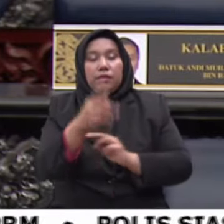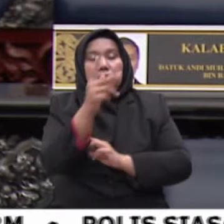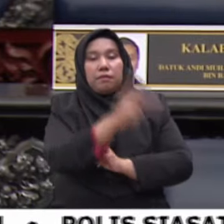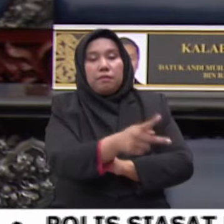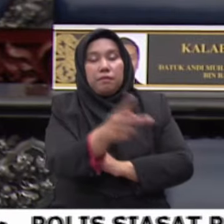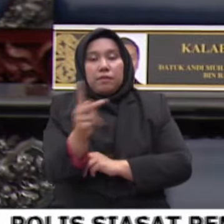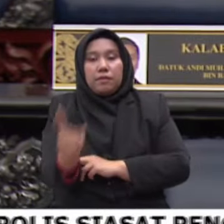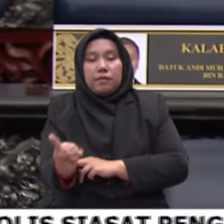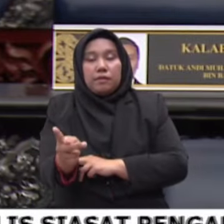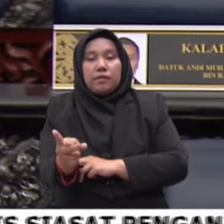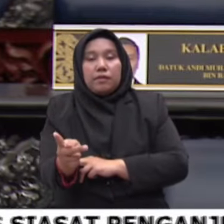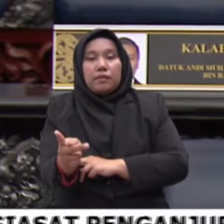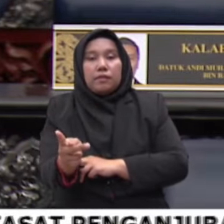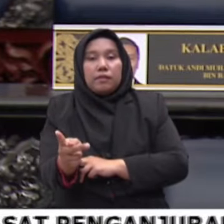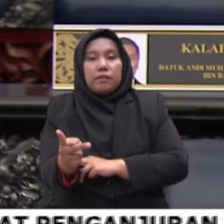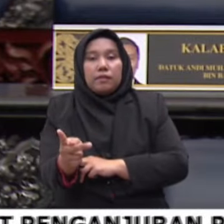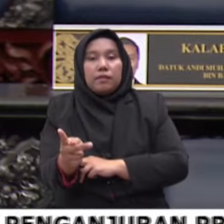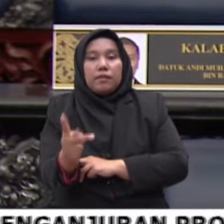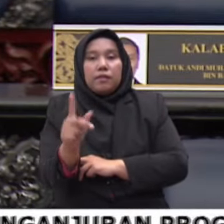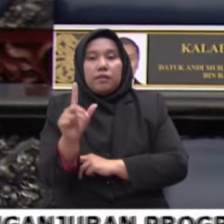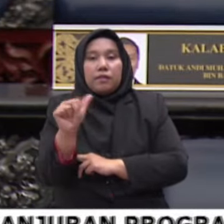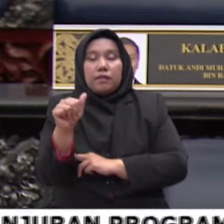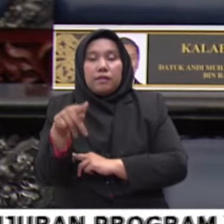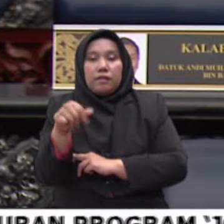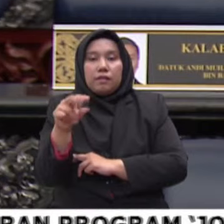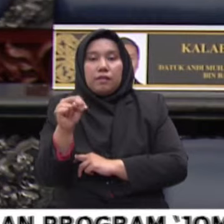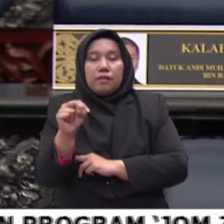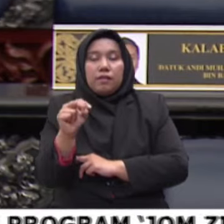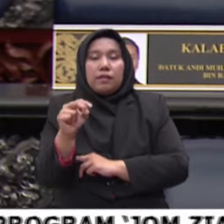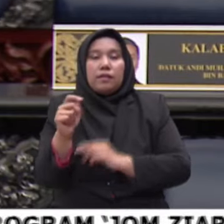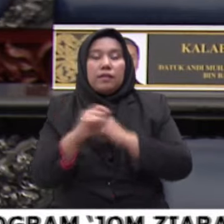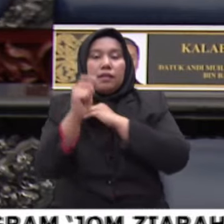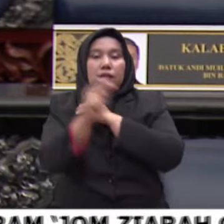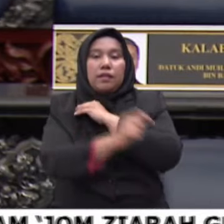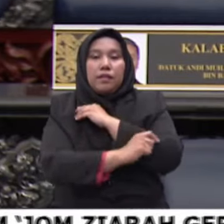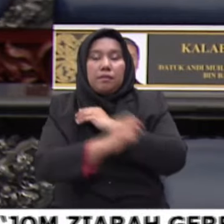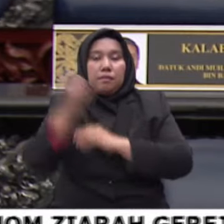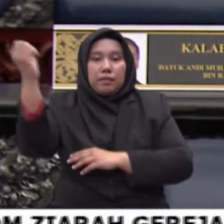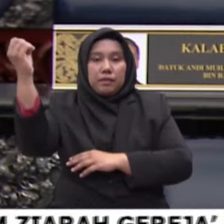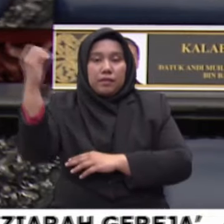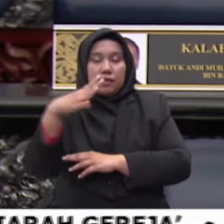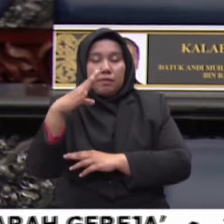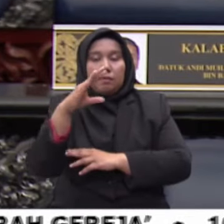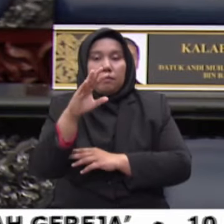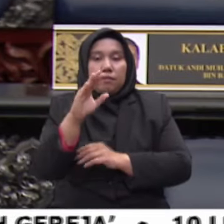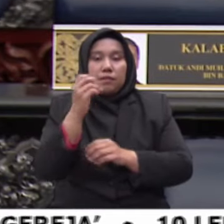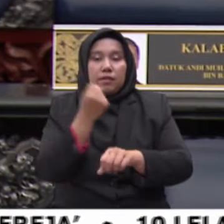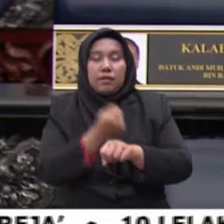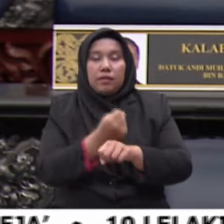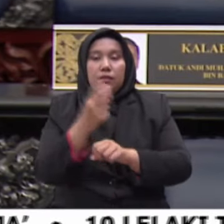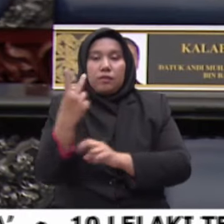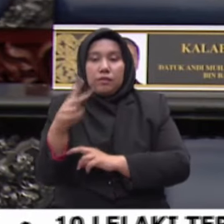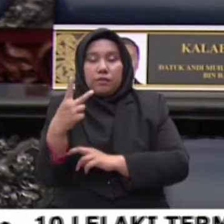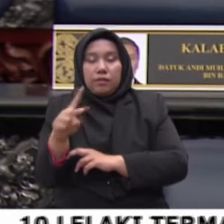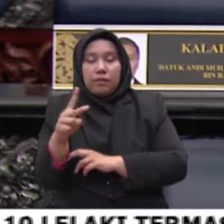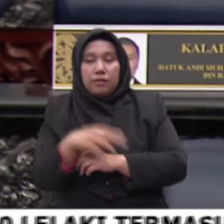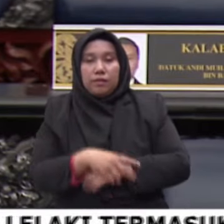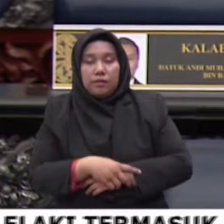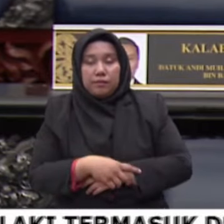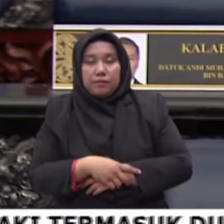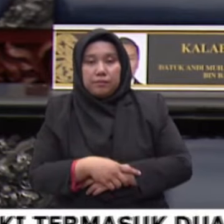PKS seperti produk kerap tangan di Taman Cahaya Batu 12, Rancangan Sungai Manila, produk